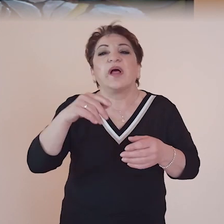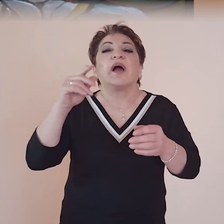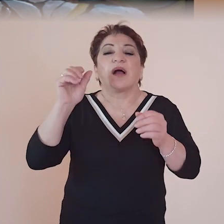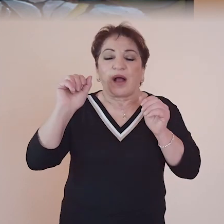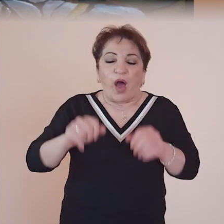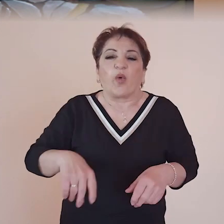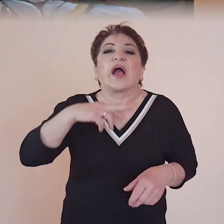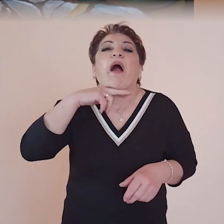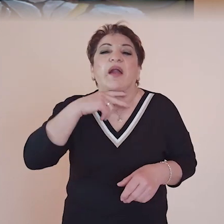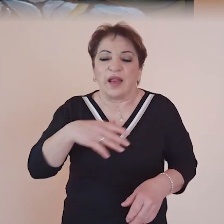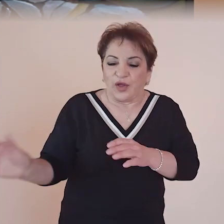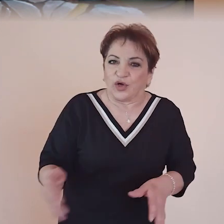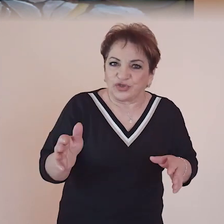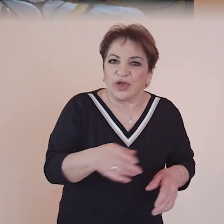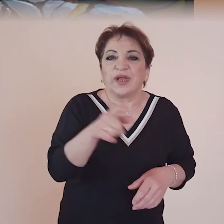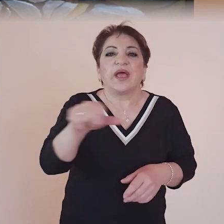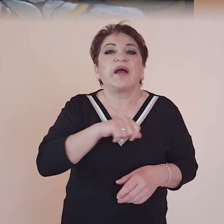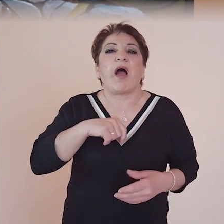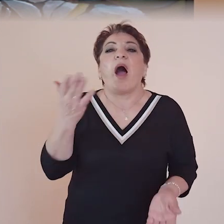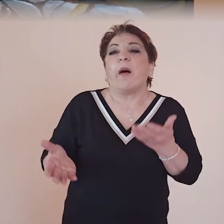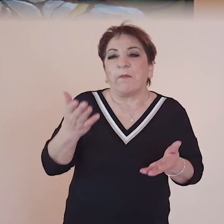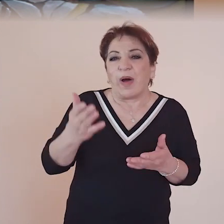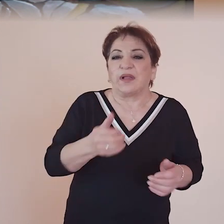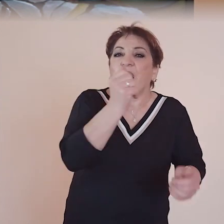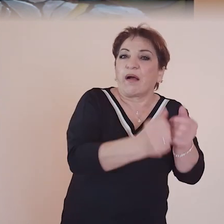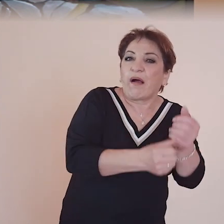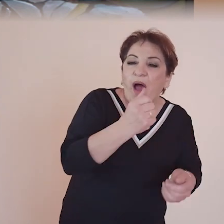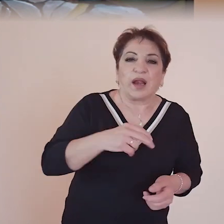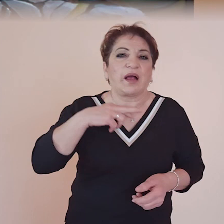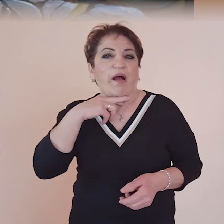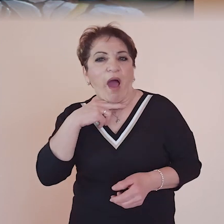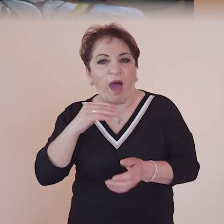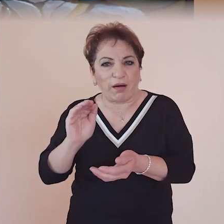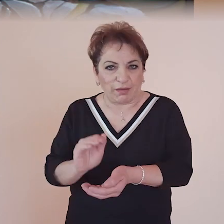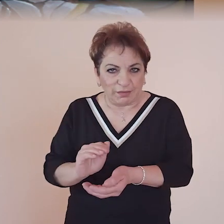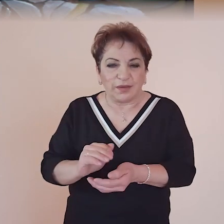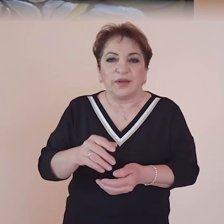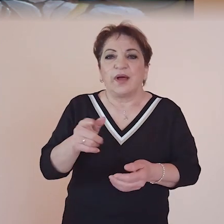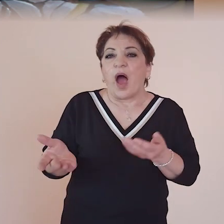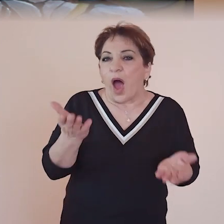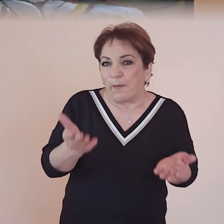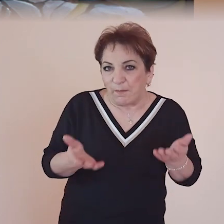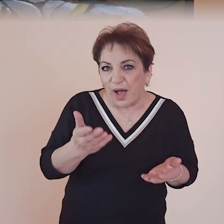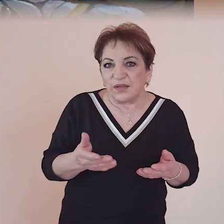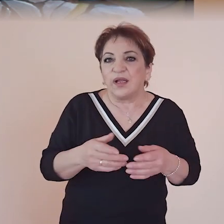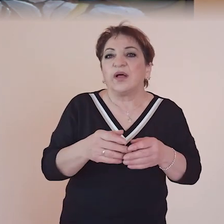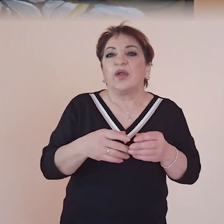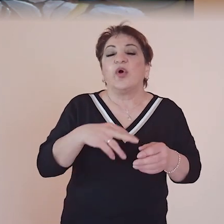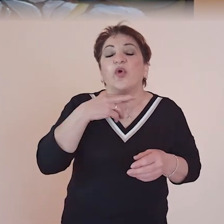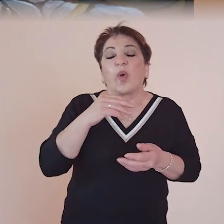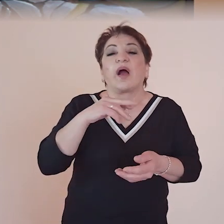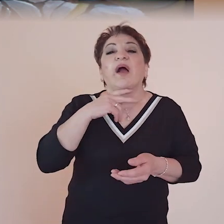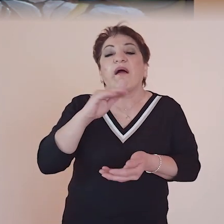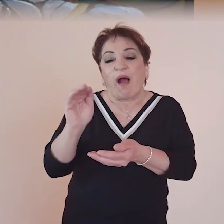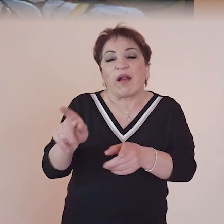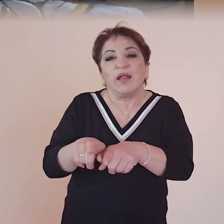բնականաբար ուակի համեմատել է կարն ու գարը իրար հետ, որ մեր կարերն է հենց գարների պես այդքան